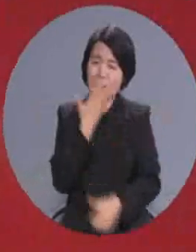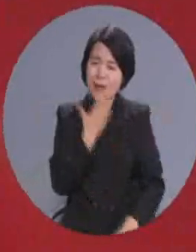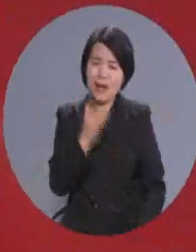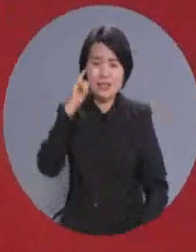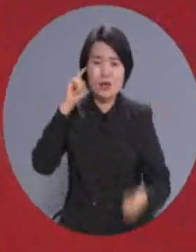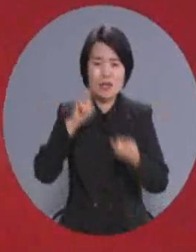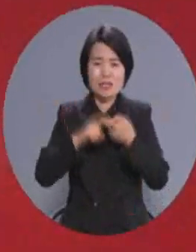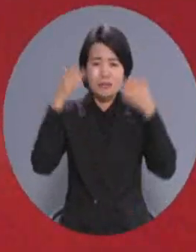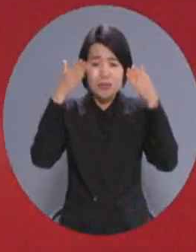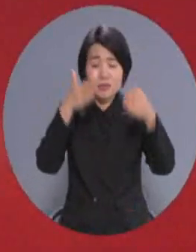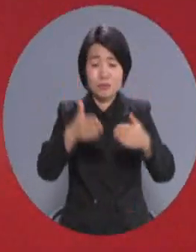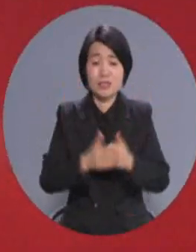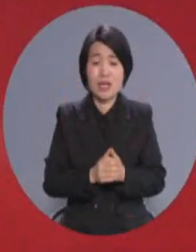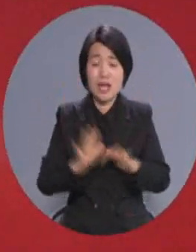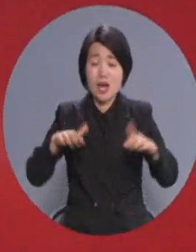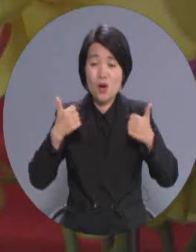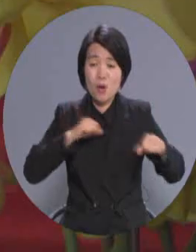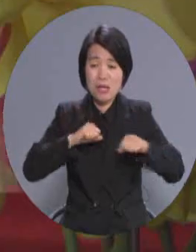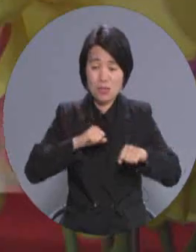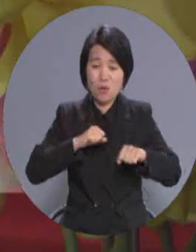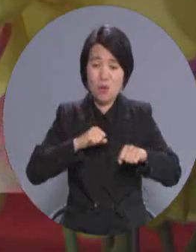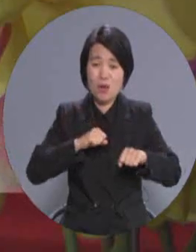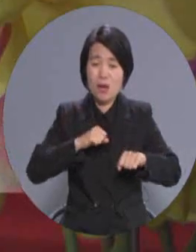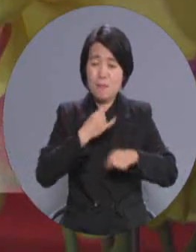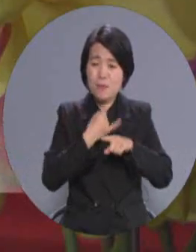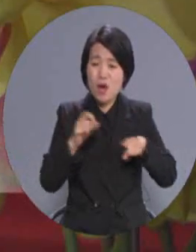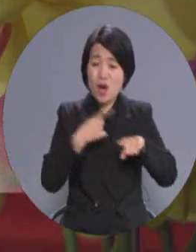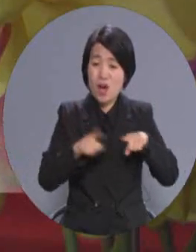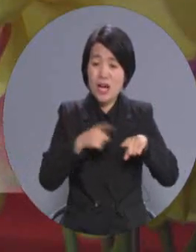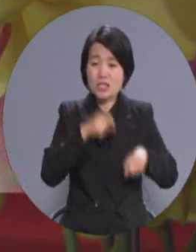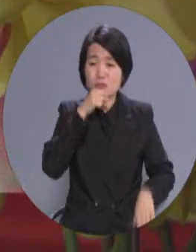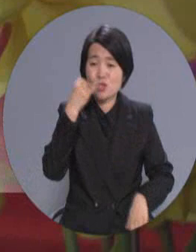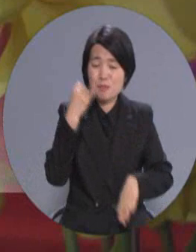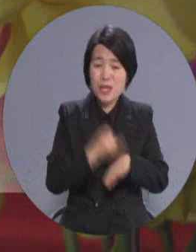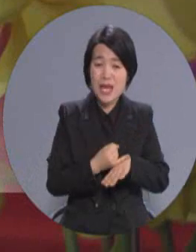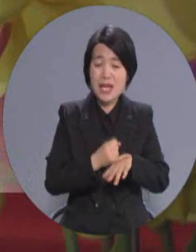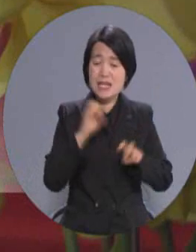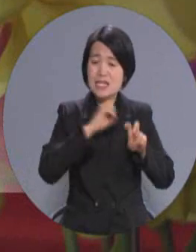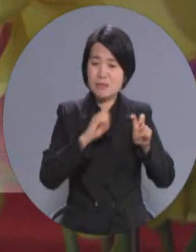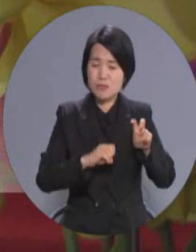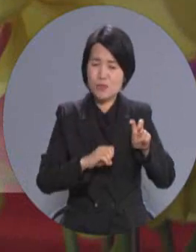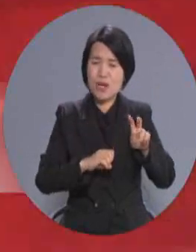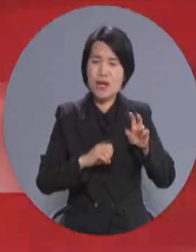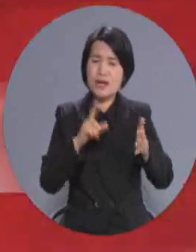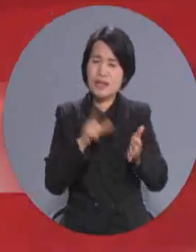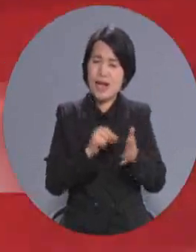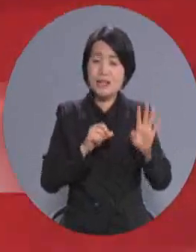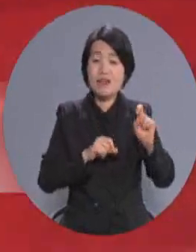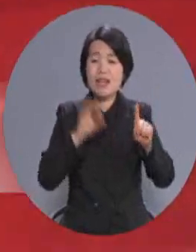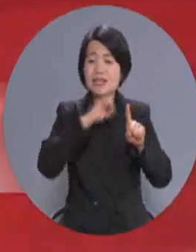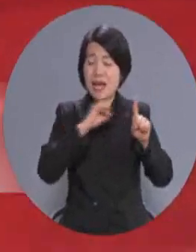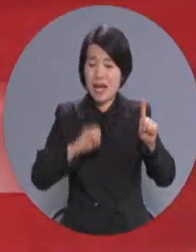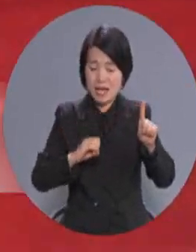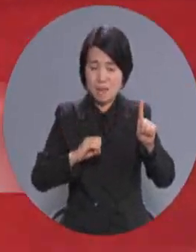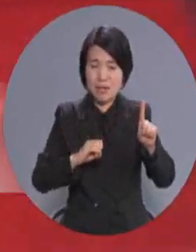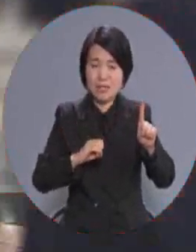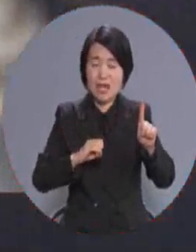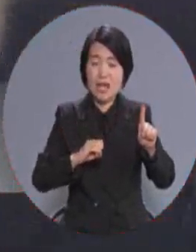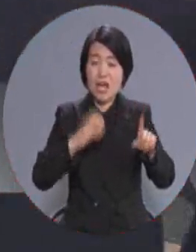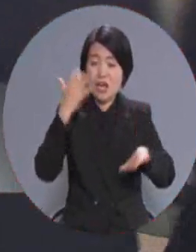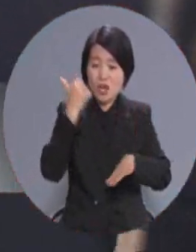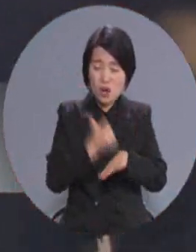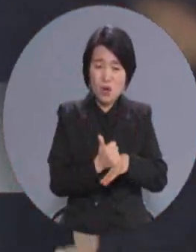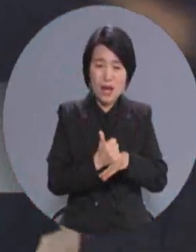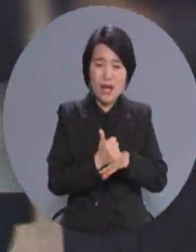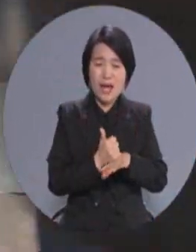관심 삽니다 하위 20% 포함된 의원이 311명으로 예상되는 가운데 이들에 대한 개별 통보 역시